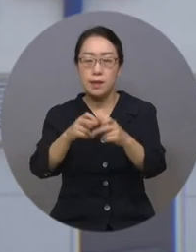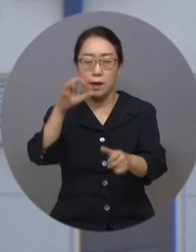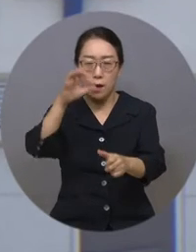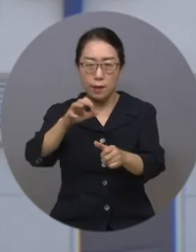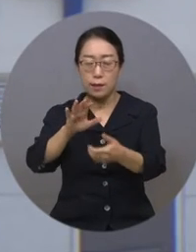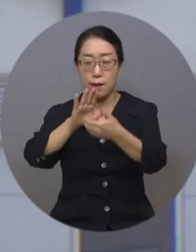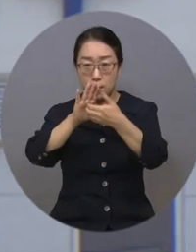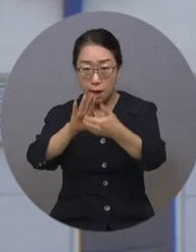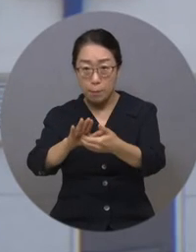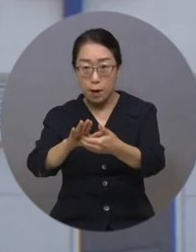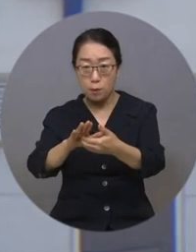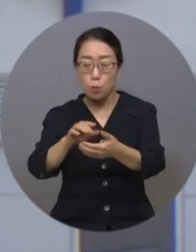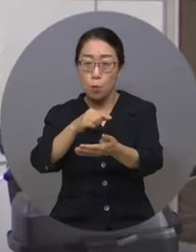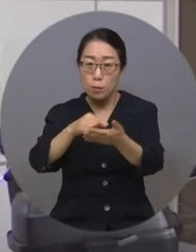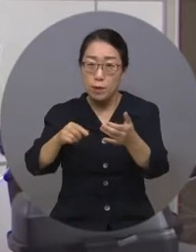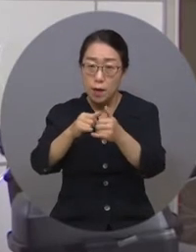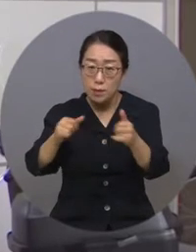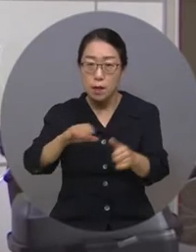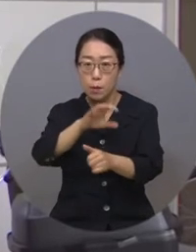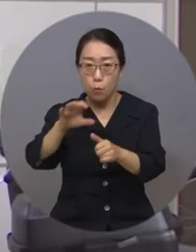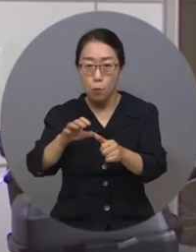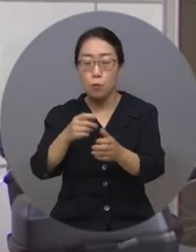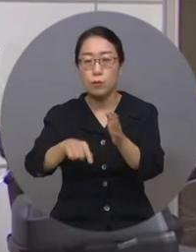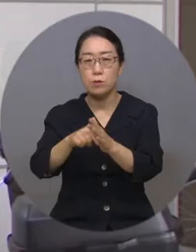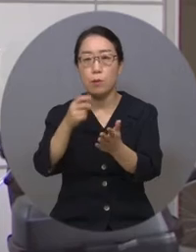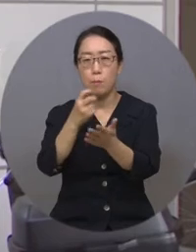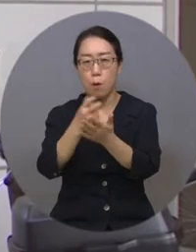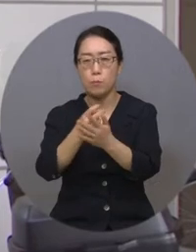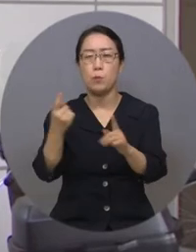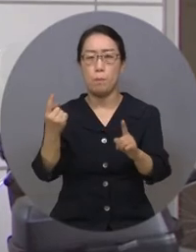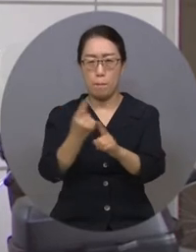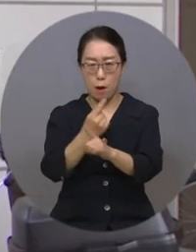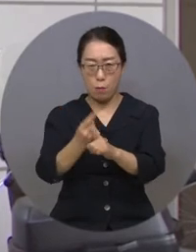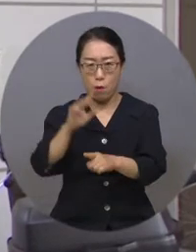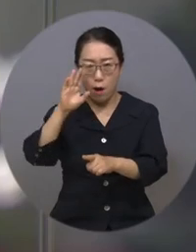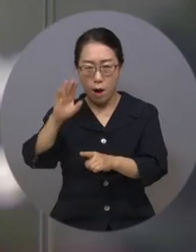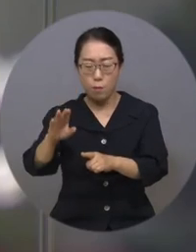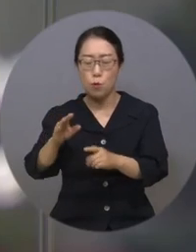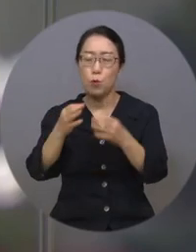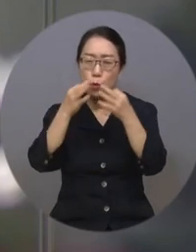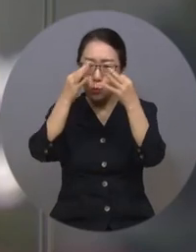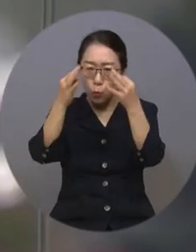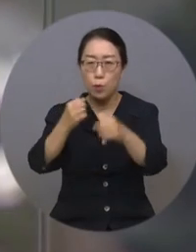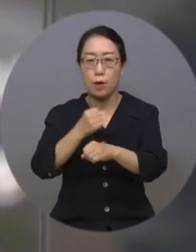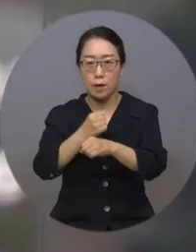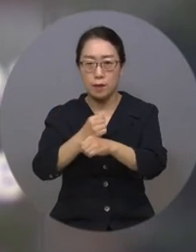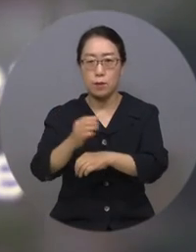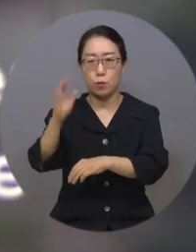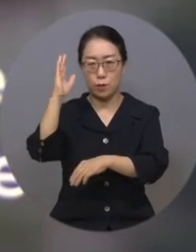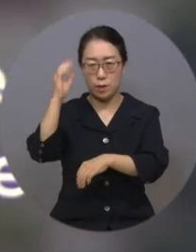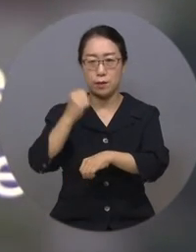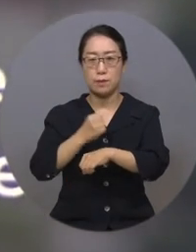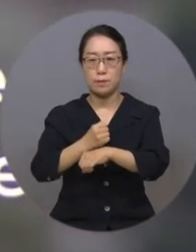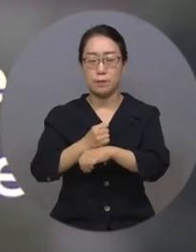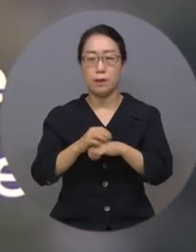과 피해자 보호를 위해 제도를 개선 했으며 앞으로도 전력을 다하겠다고 밝혔습니다